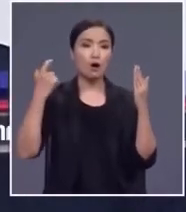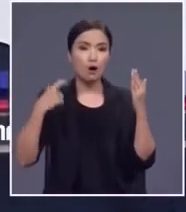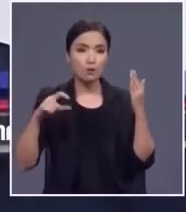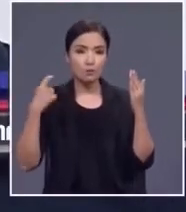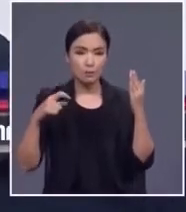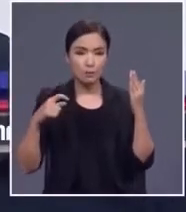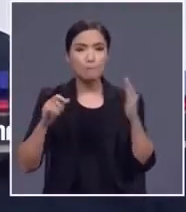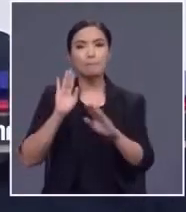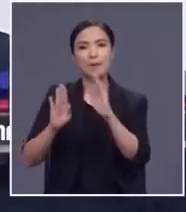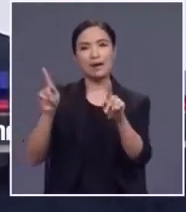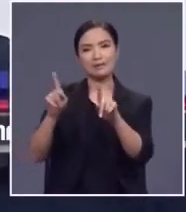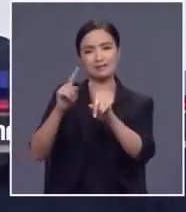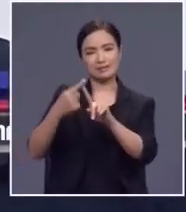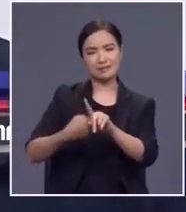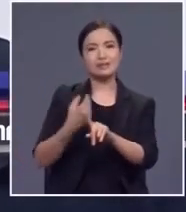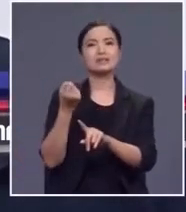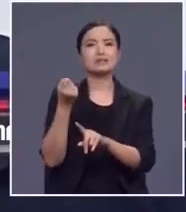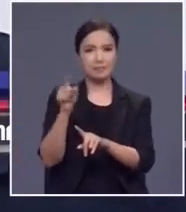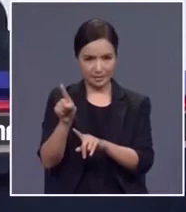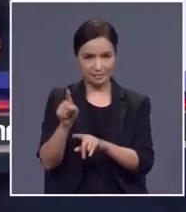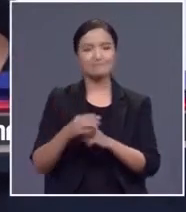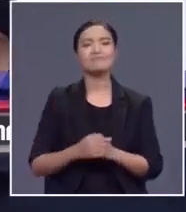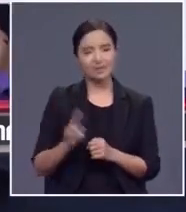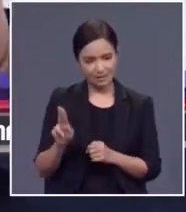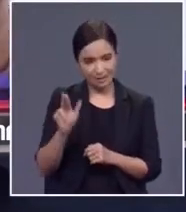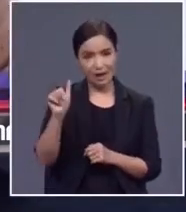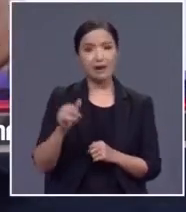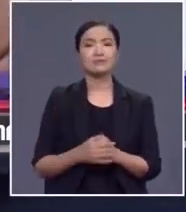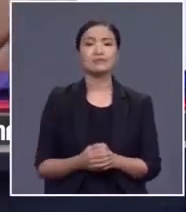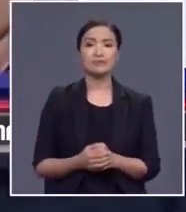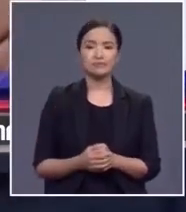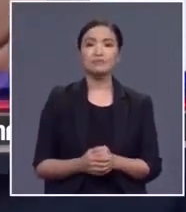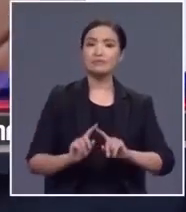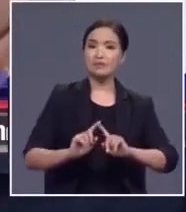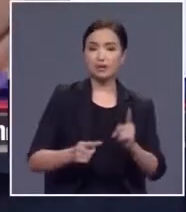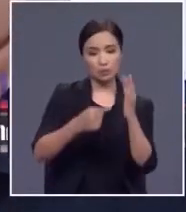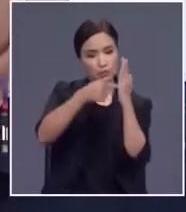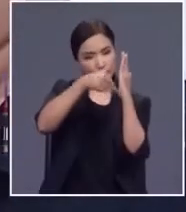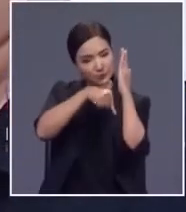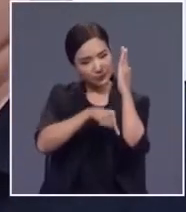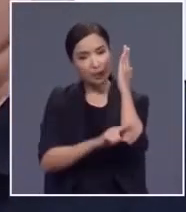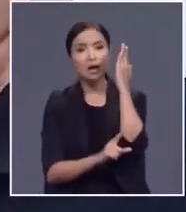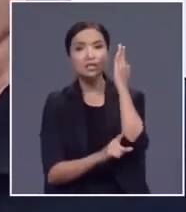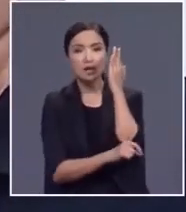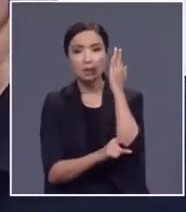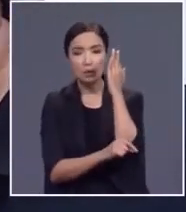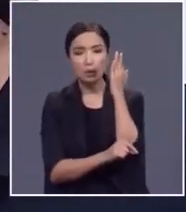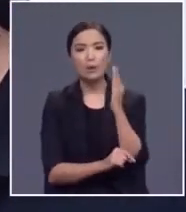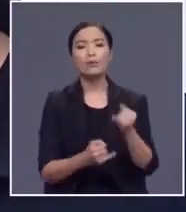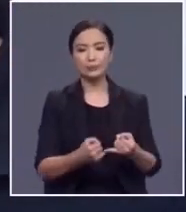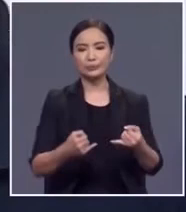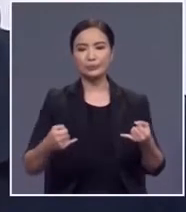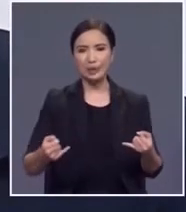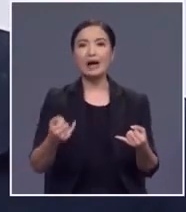ประมาณเดือนพฤศจิกายนนี้ก็จะใช้ได้ไปถึงฮ่องกงนะแต่ส่วนที่ลงไปที่ทางสิงคโปร์เนี่ยอันนี้ก็วางไปเสร็จเรียบร้อยหมดแล้วครับ จะ